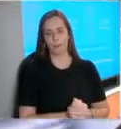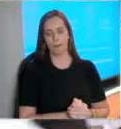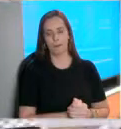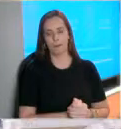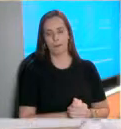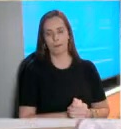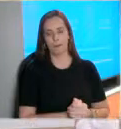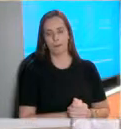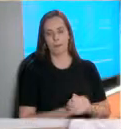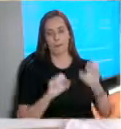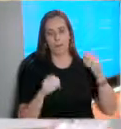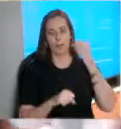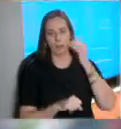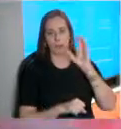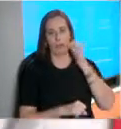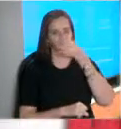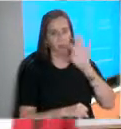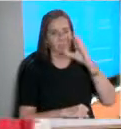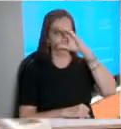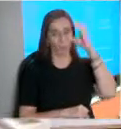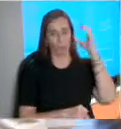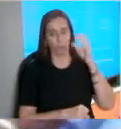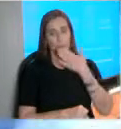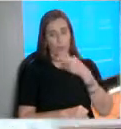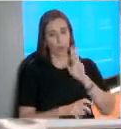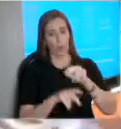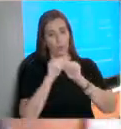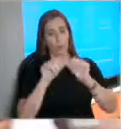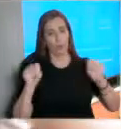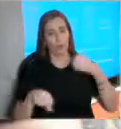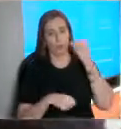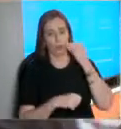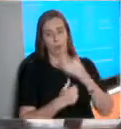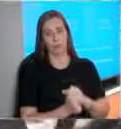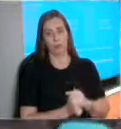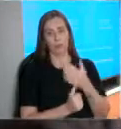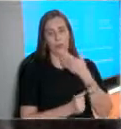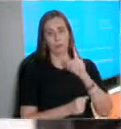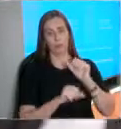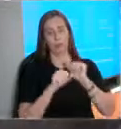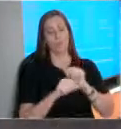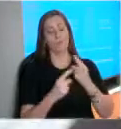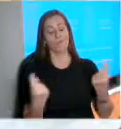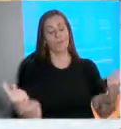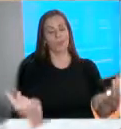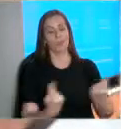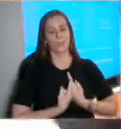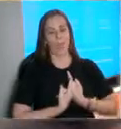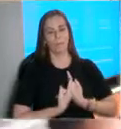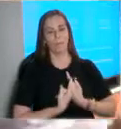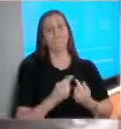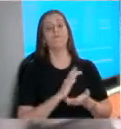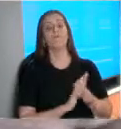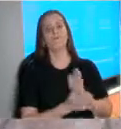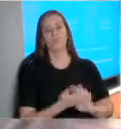שאלות אחרות. טראמפ זנח את הקורדים בניגוד להבטחתו. ישראל יכולה לסמוך עליו? ישראל צריכה לסמוך רק, אך ורק על עצמה,